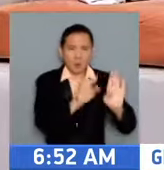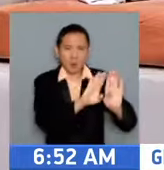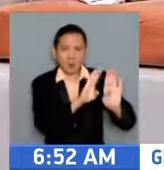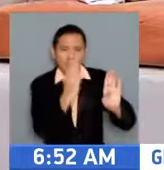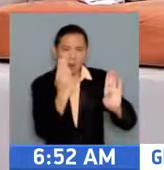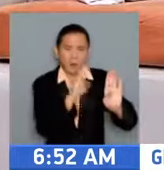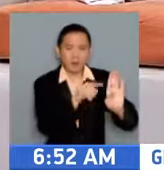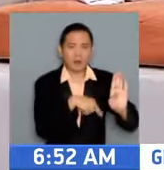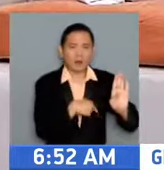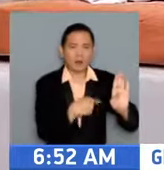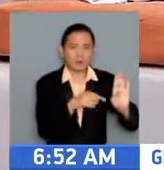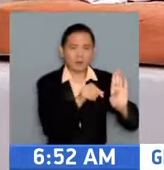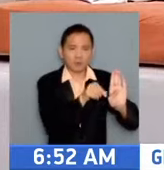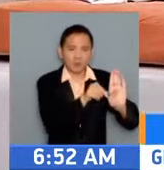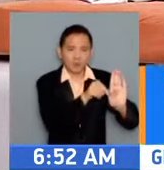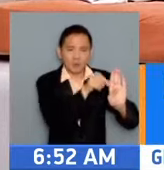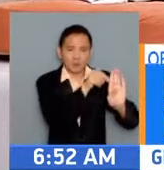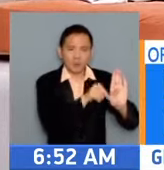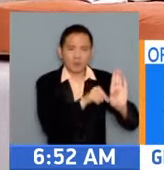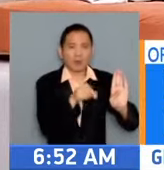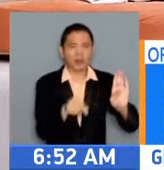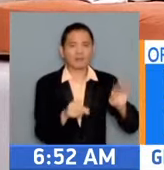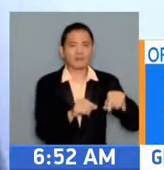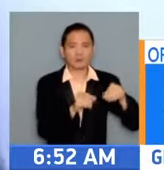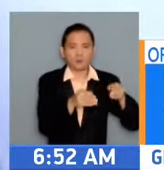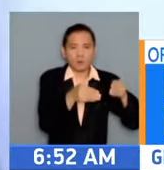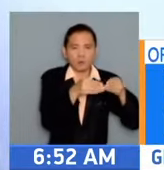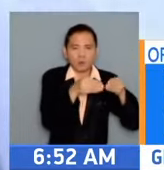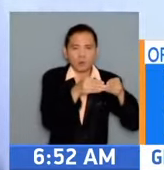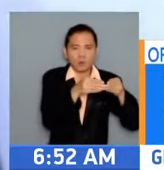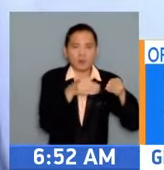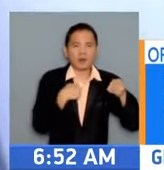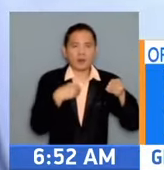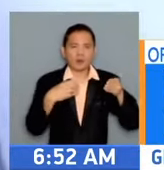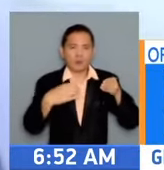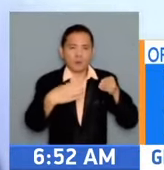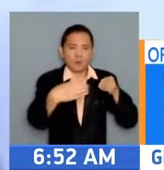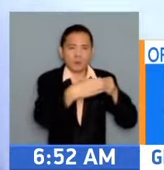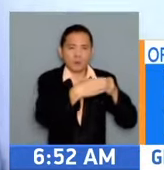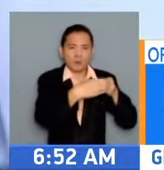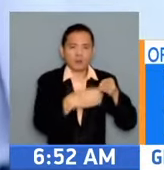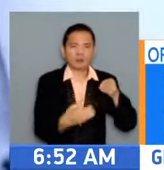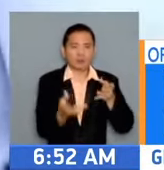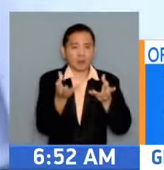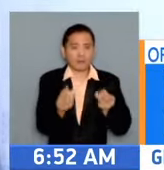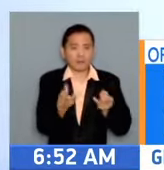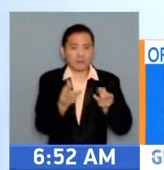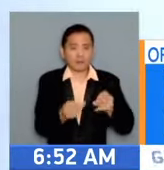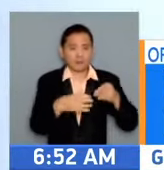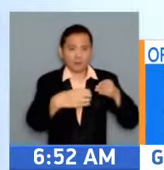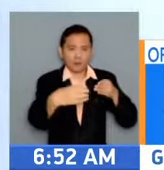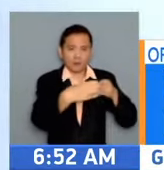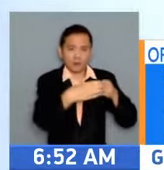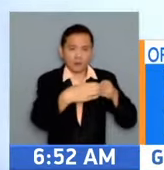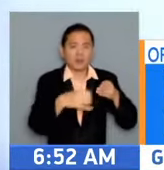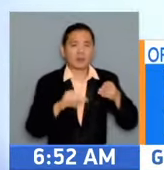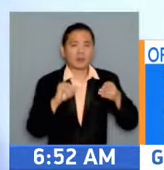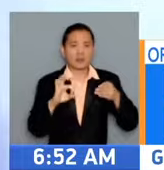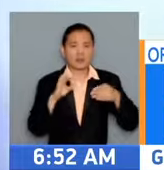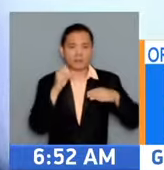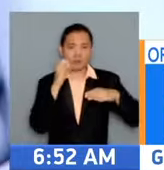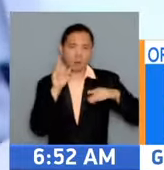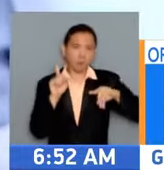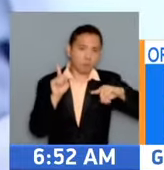lang po to sa type na pwede nating ilagay para kung sakaling magkaroon ng contact yung body part ng ating mga anak, ay hindi